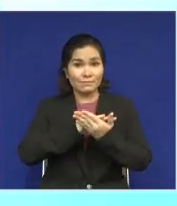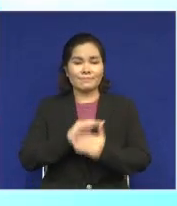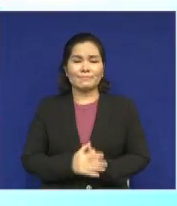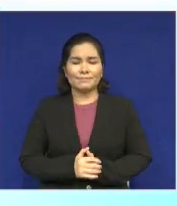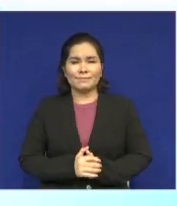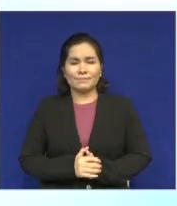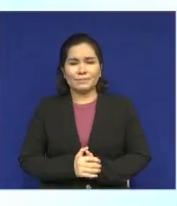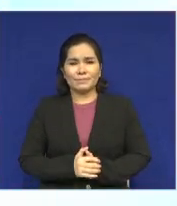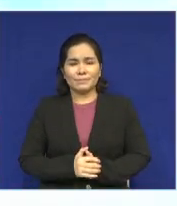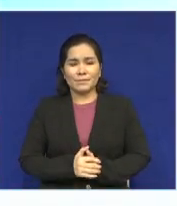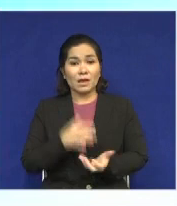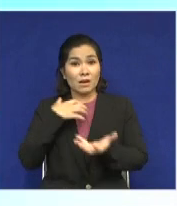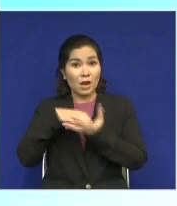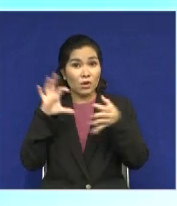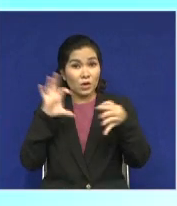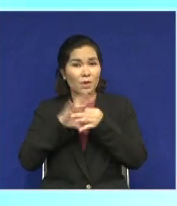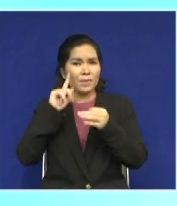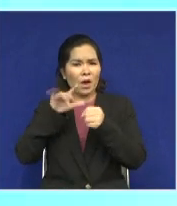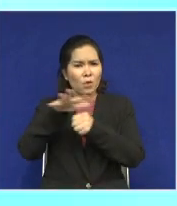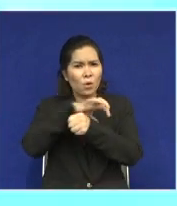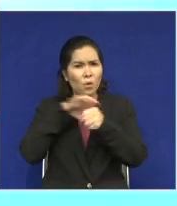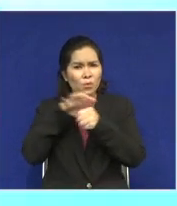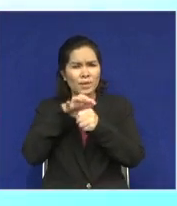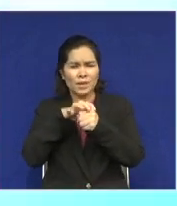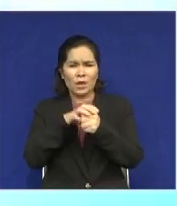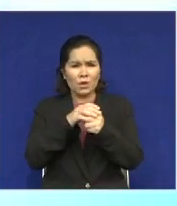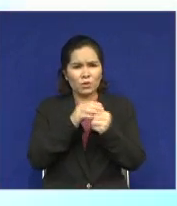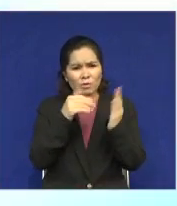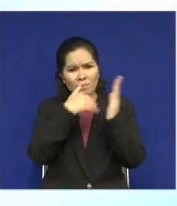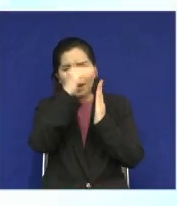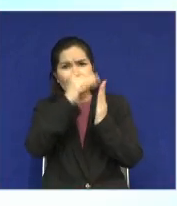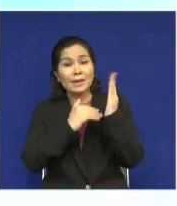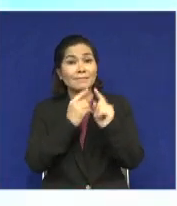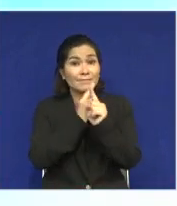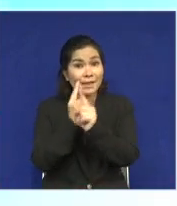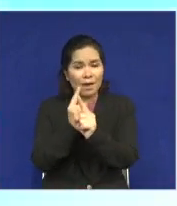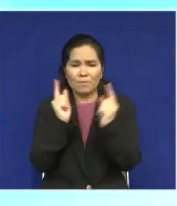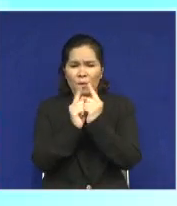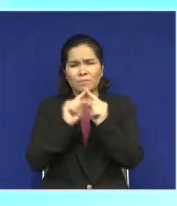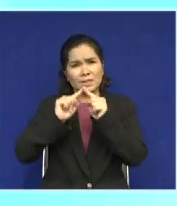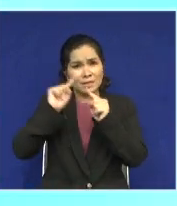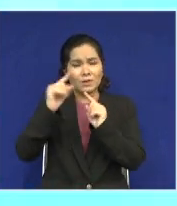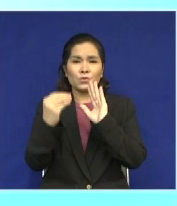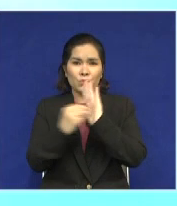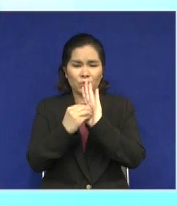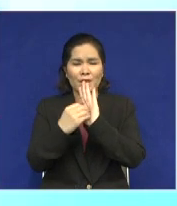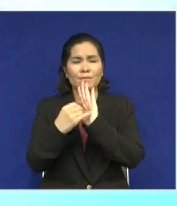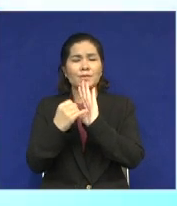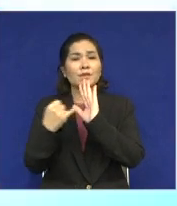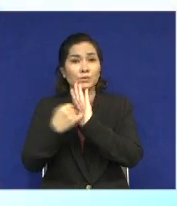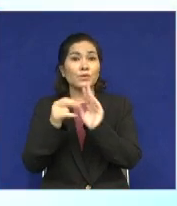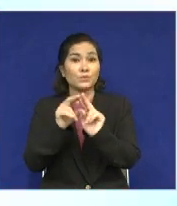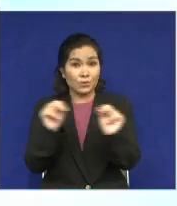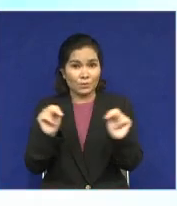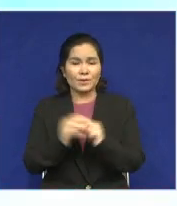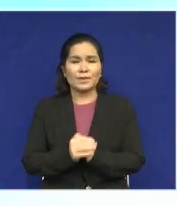สถานการณ์ของโควิด-19 จำแนกตามพื้นที่การรักษานะคะยังคงมากที่สุดที่กรุงเทพมหานครและนนทบุรี